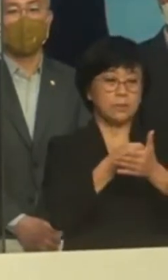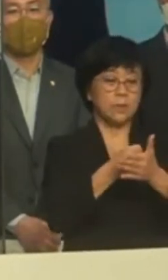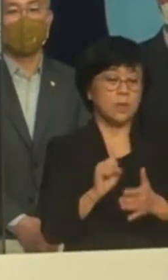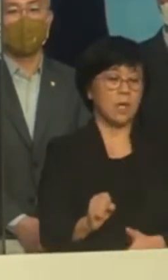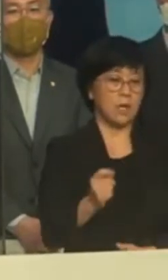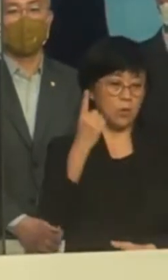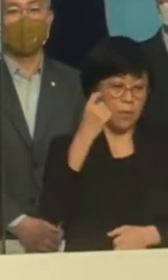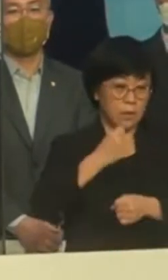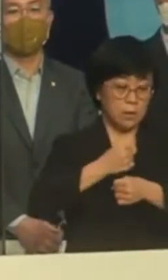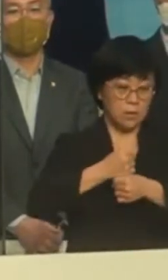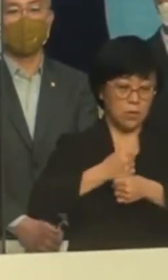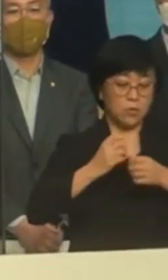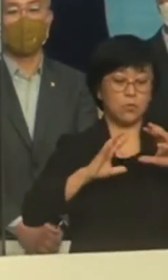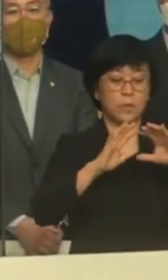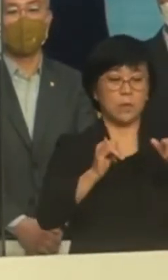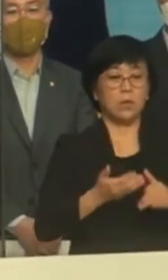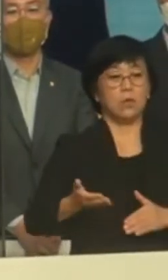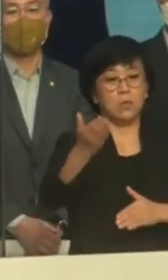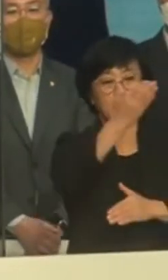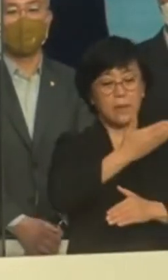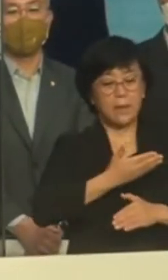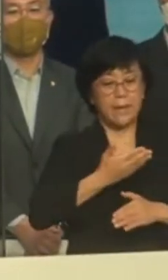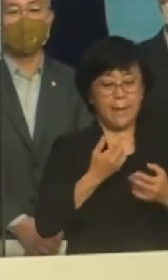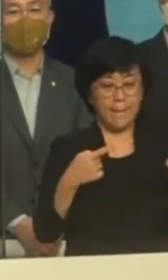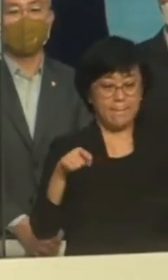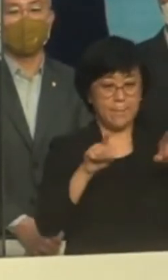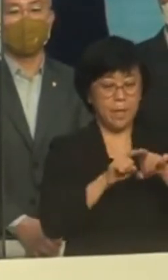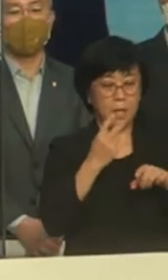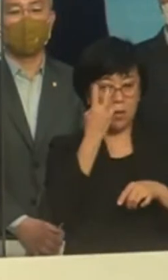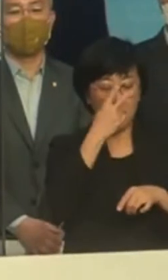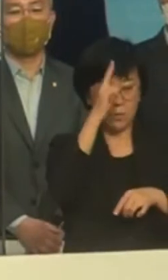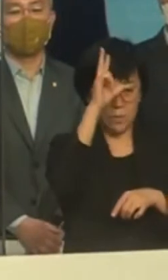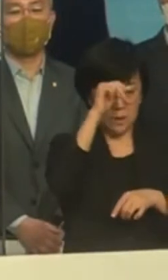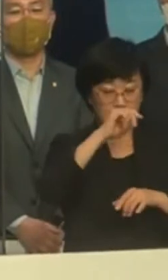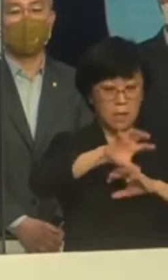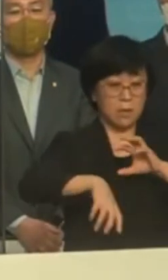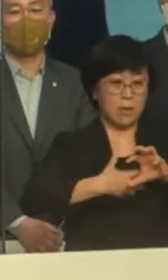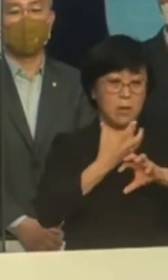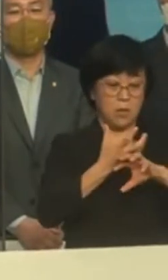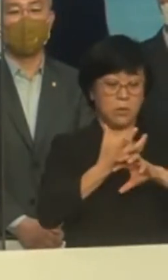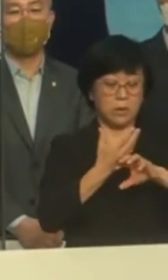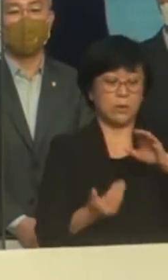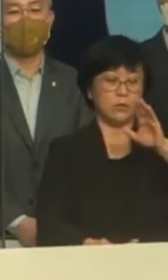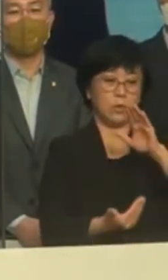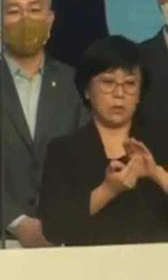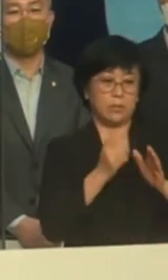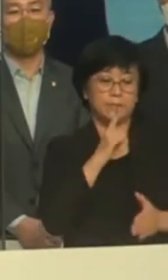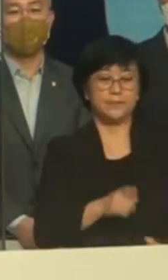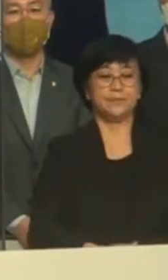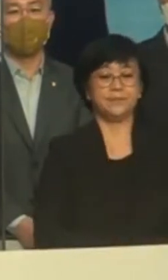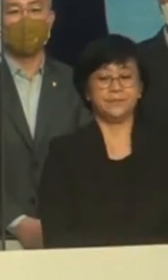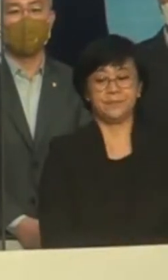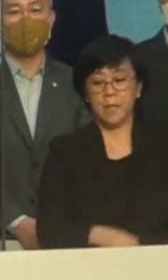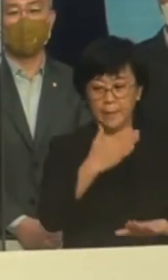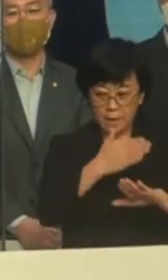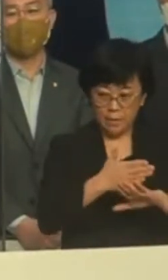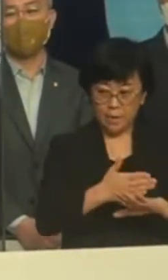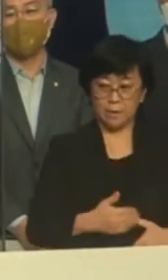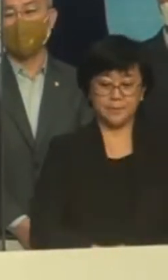계기로 삼아서 국민들과 함께 검찰개혁, 공수처 설치 이루어내도록 하겠습니다. 감사합니다.